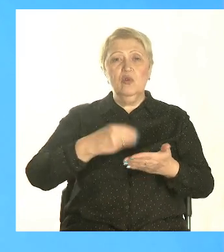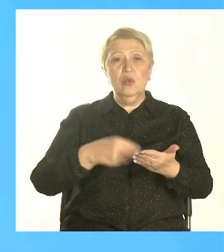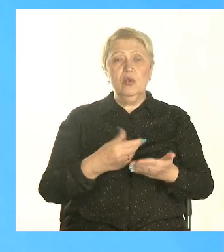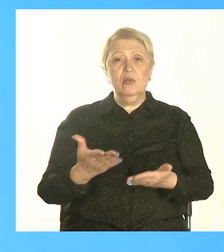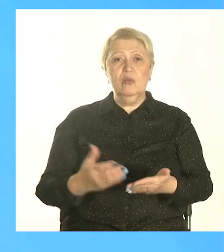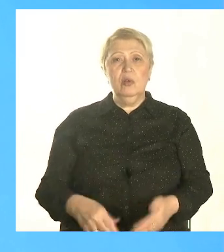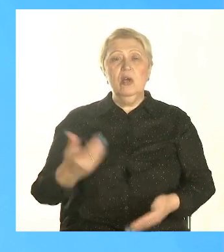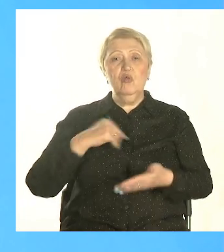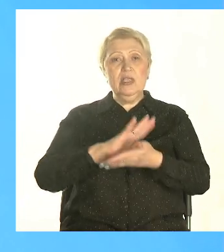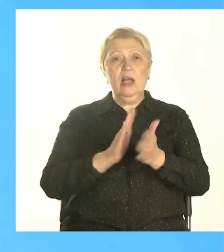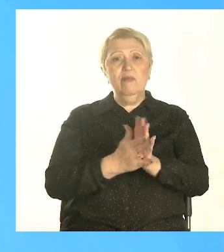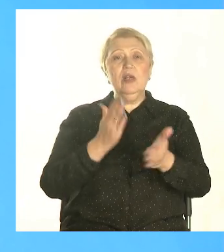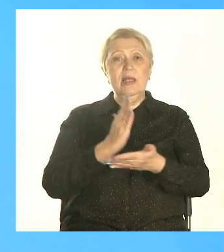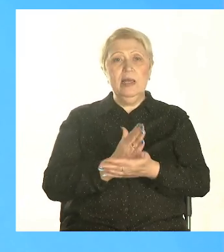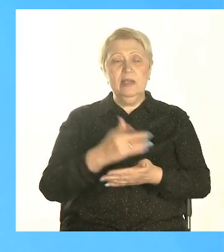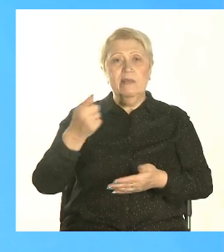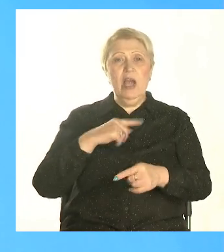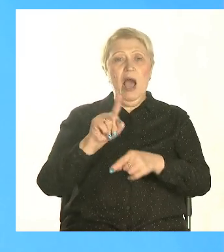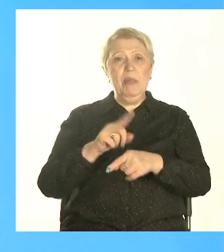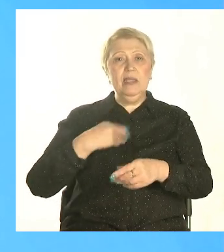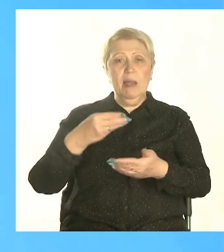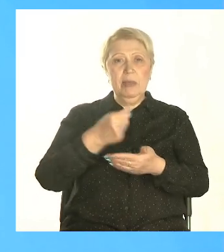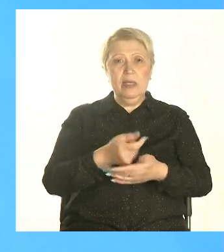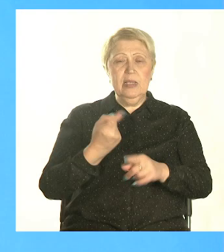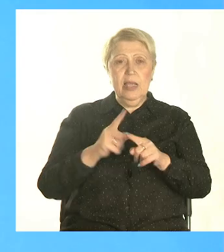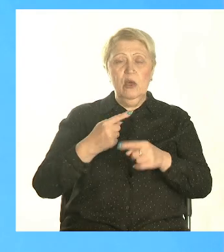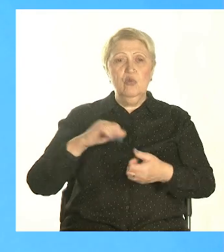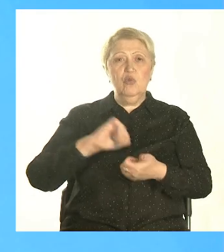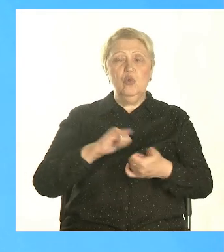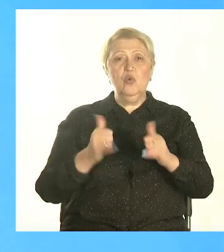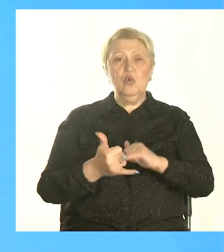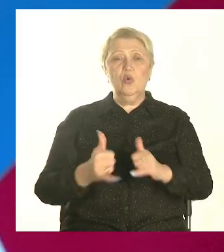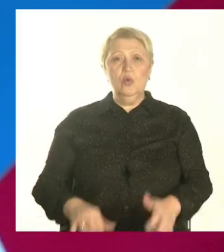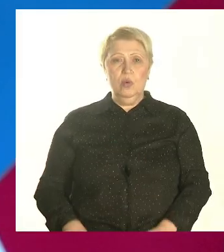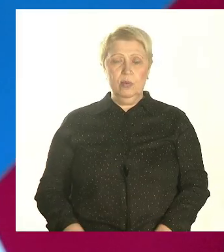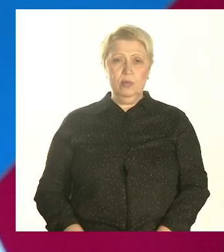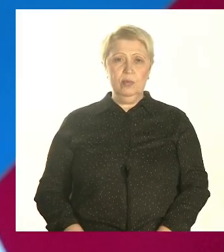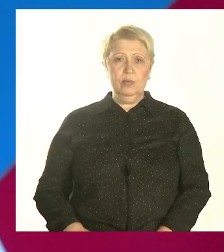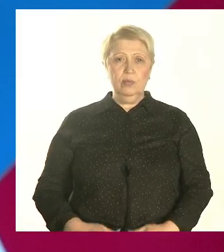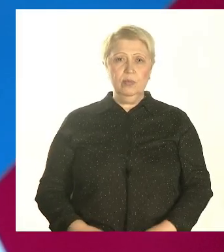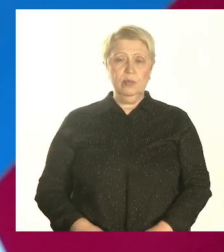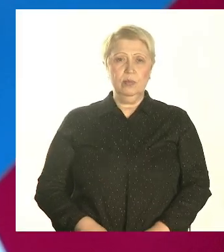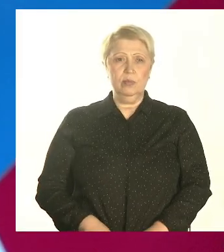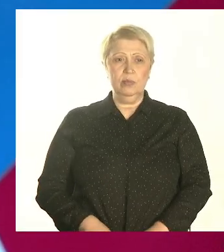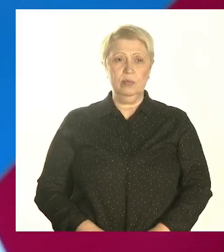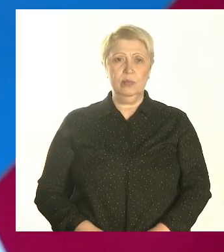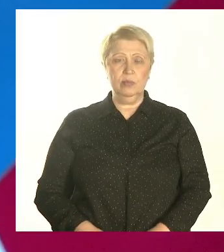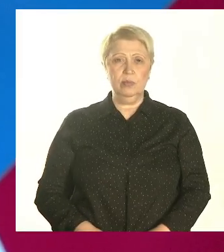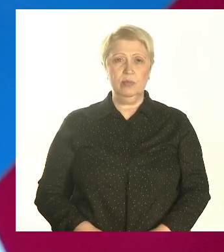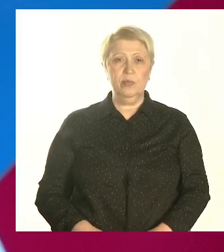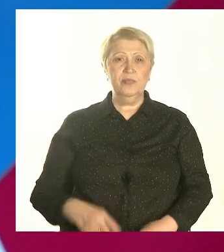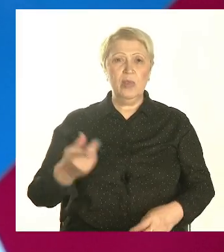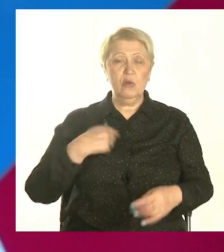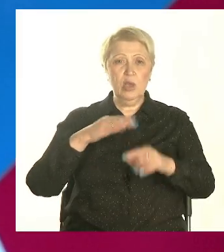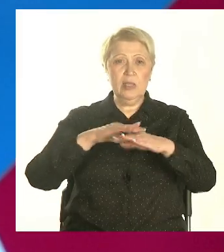считается заключенным, и вы обязаны платить за оказанную услугу. Как сейчас будет? Пакетная система остается или